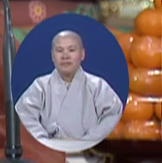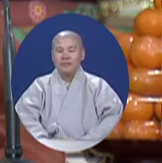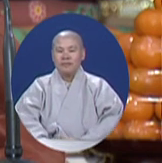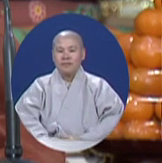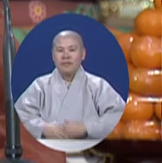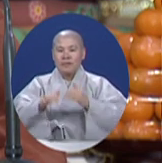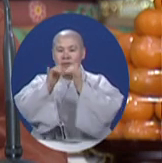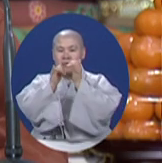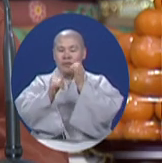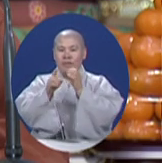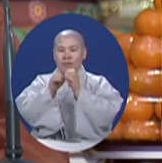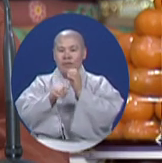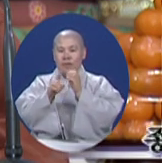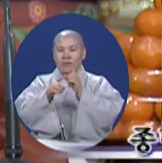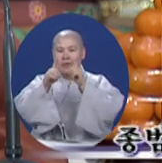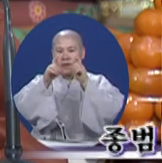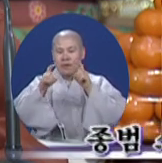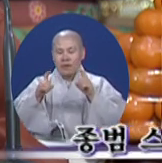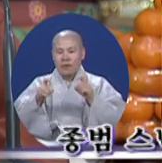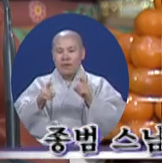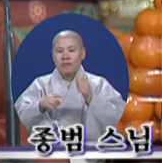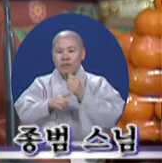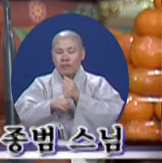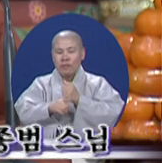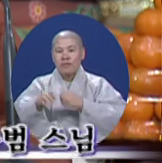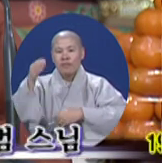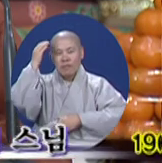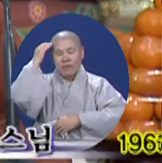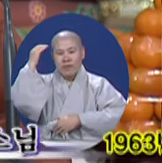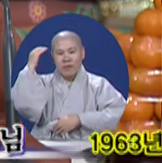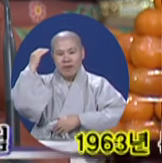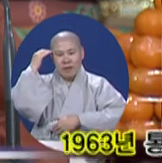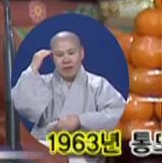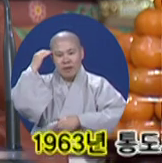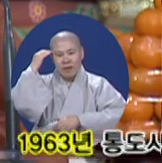이제 전통사찰이라고 하면 우리나라의